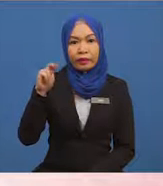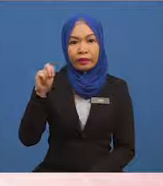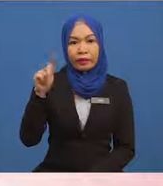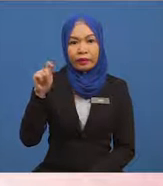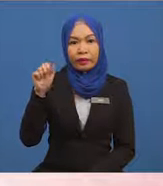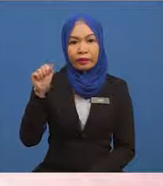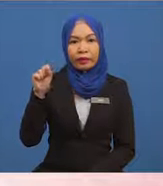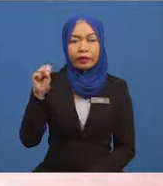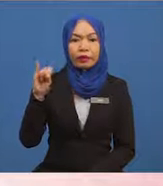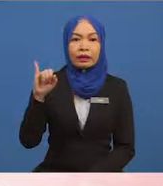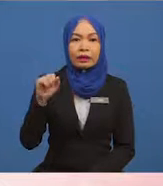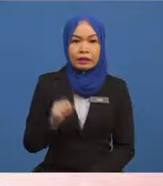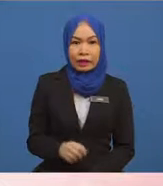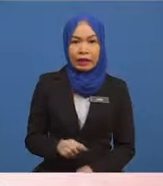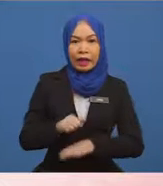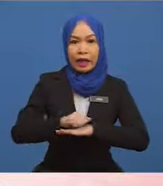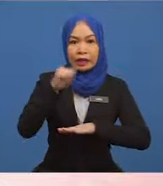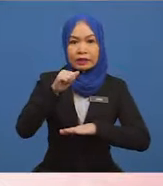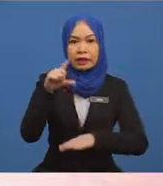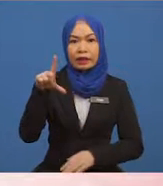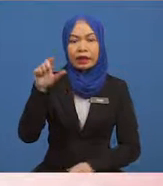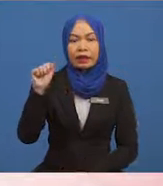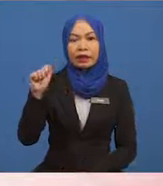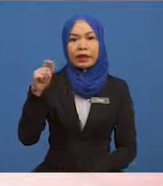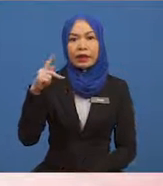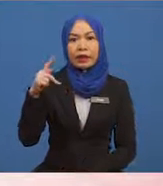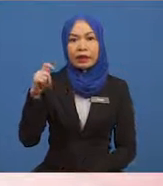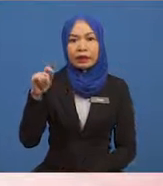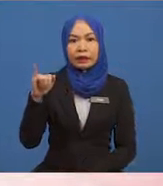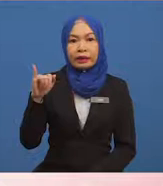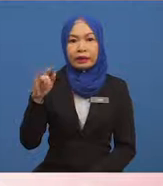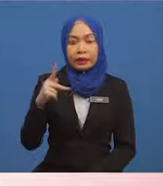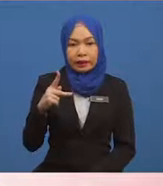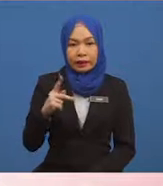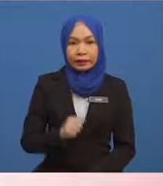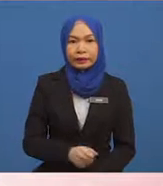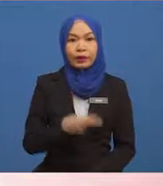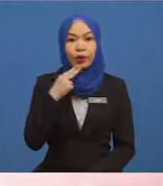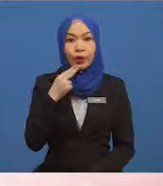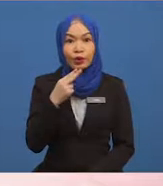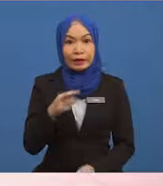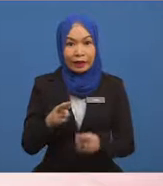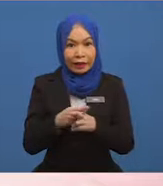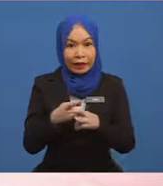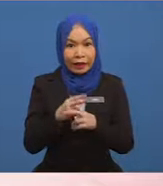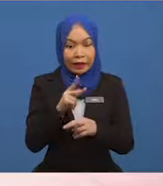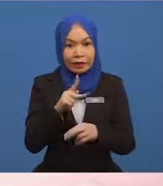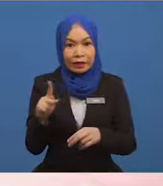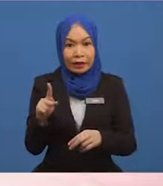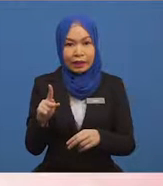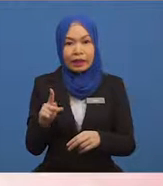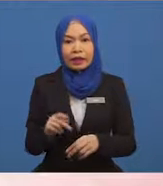Berdasarkan persamaan, glukosa diuraikan kepada asid laktik dan